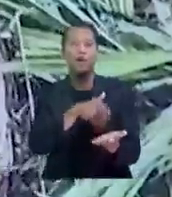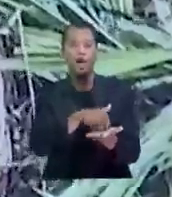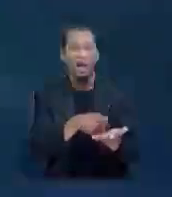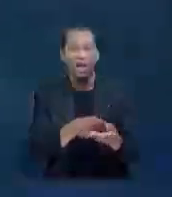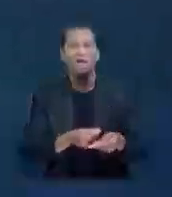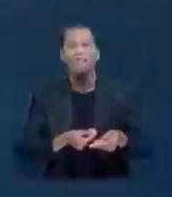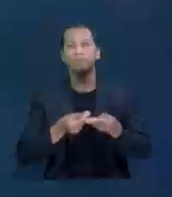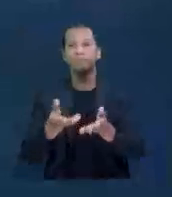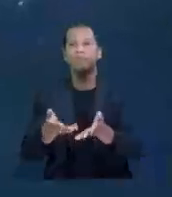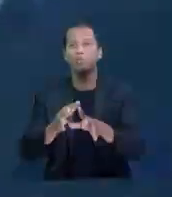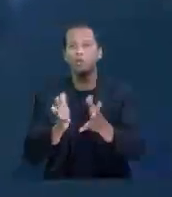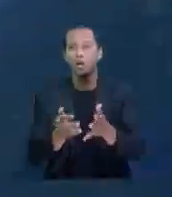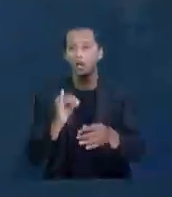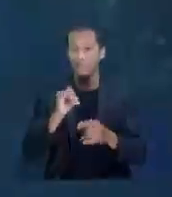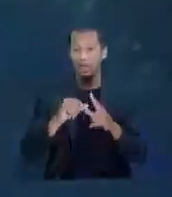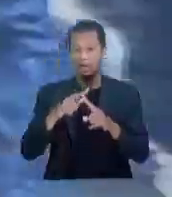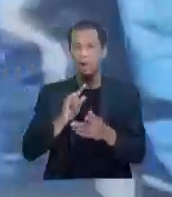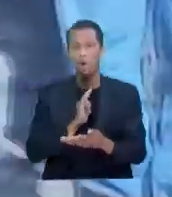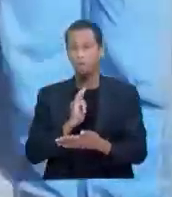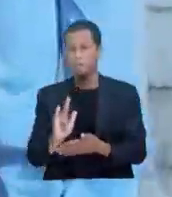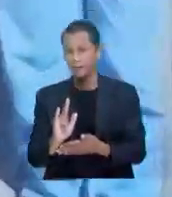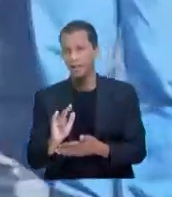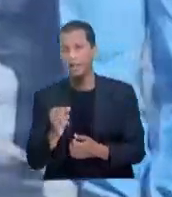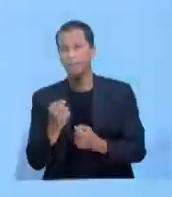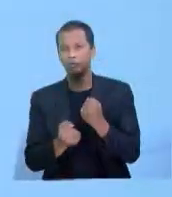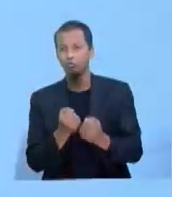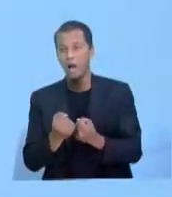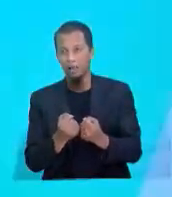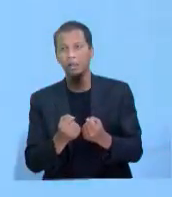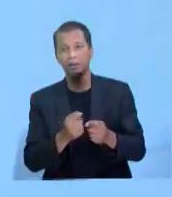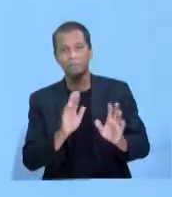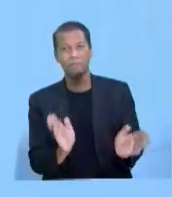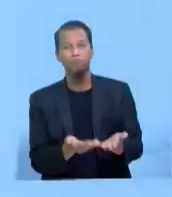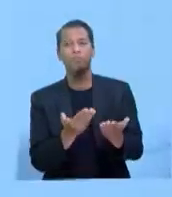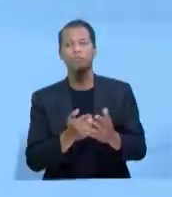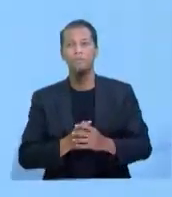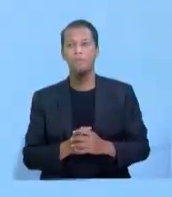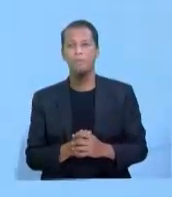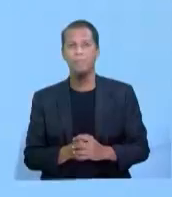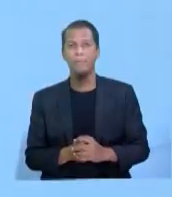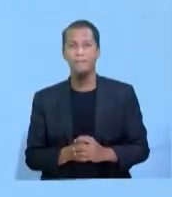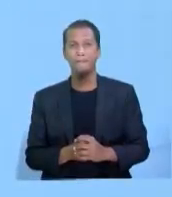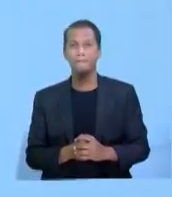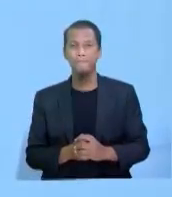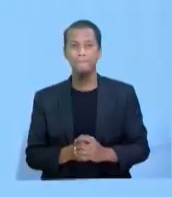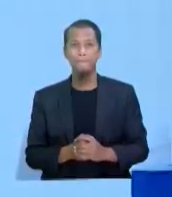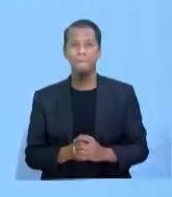IATA berkomitmen menjadi emiten yang akan merealisasikan proyeksi tersebut. Dari Jakarta, tim liputan iNews melaporkan.